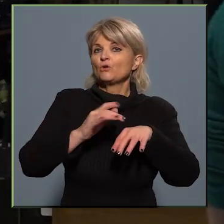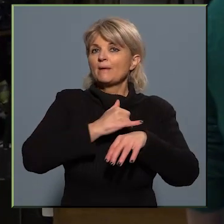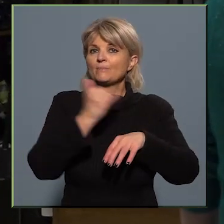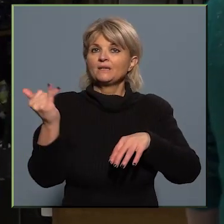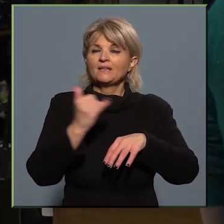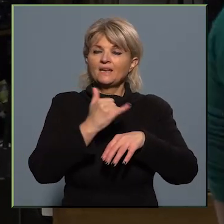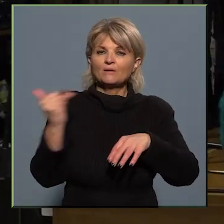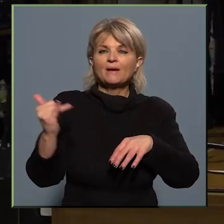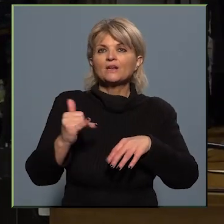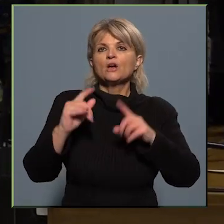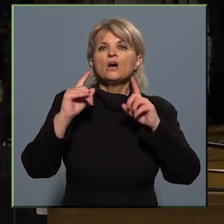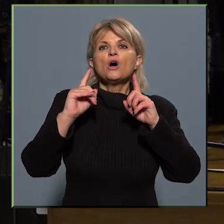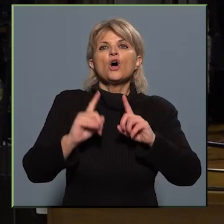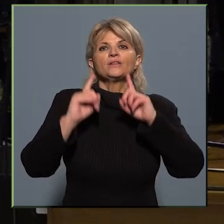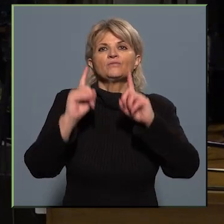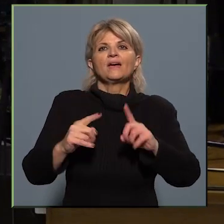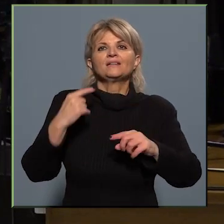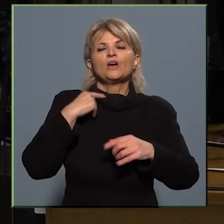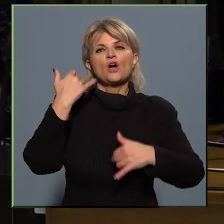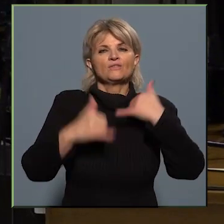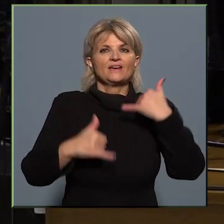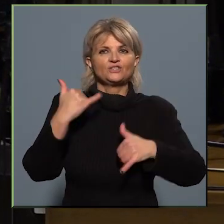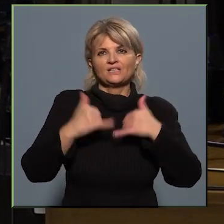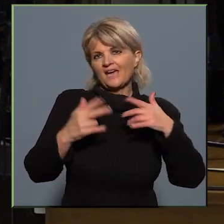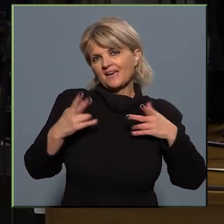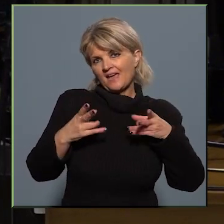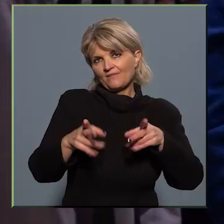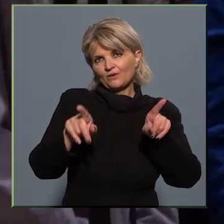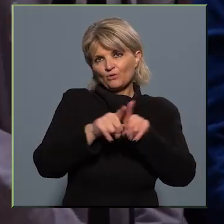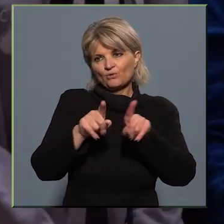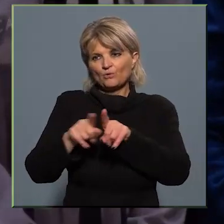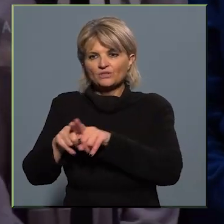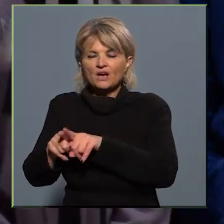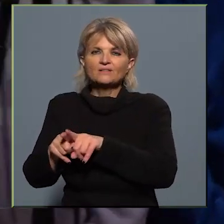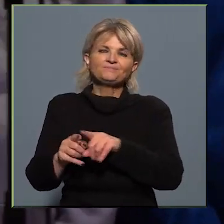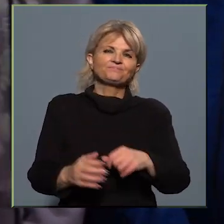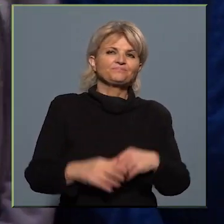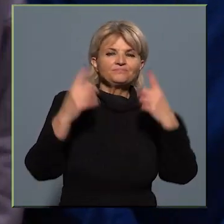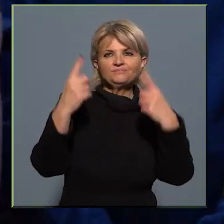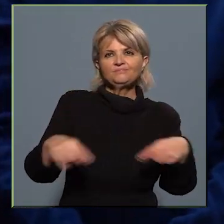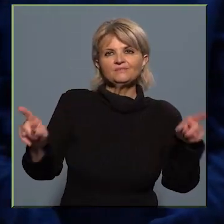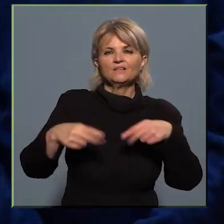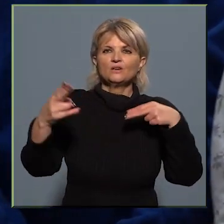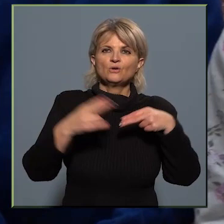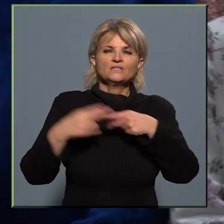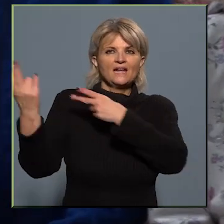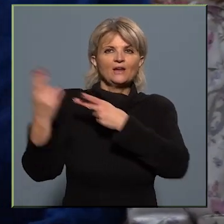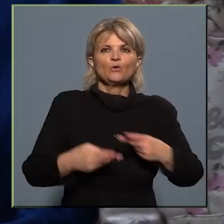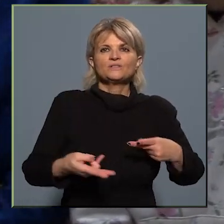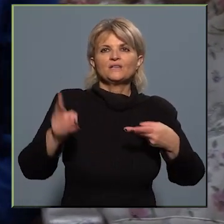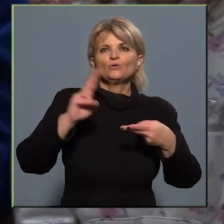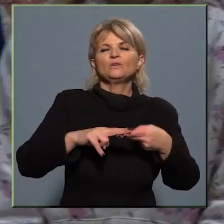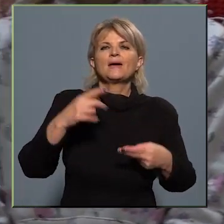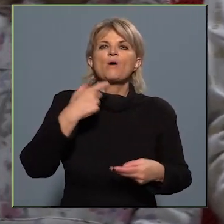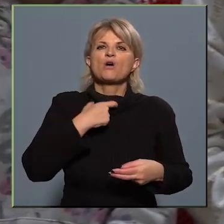egy adventi hangversennyel kedveskedni a hozzátartozóknak, és meghitt dallamokkal közelebb hozni mindenkihez az ünnepi hangulatot.